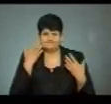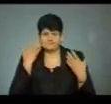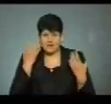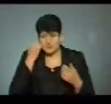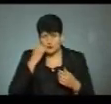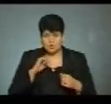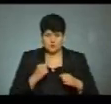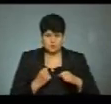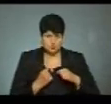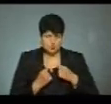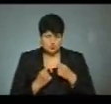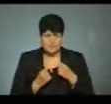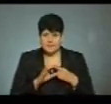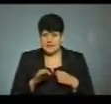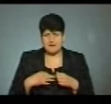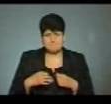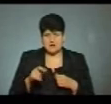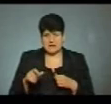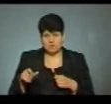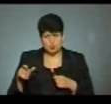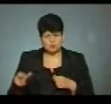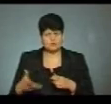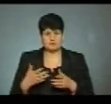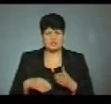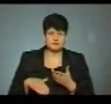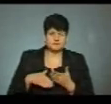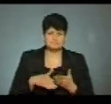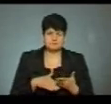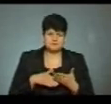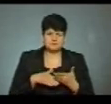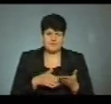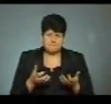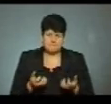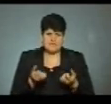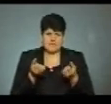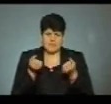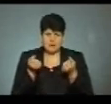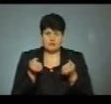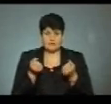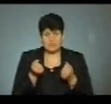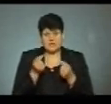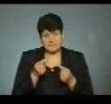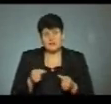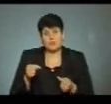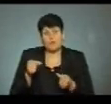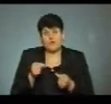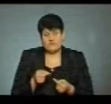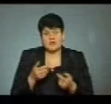побратимам, друзям і небайдужим, які включалися і допомагали, і підтримували, то, відповідно,